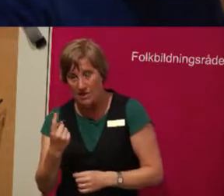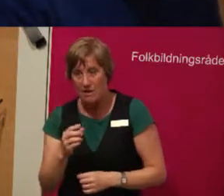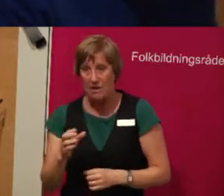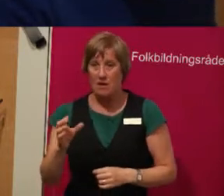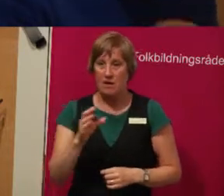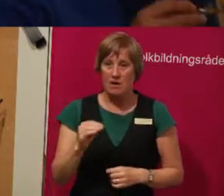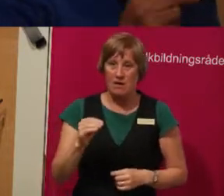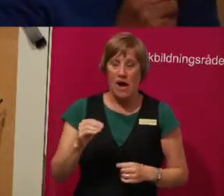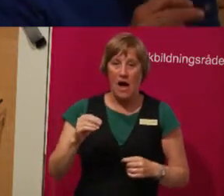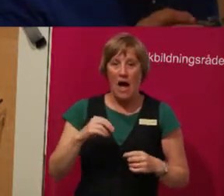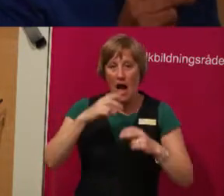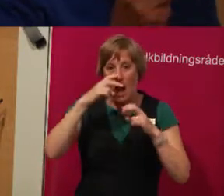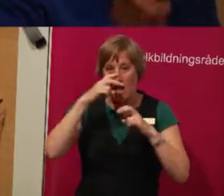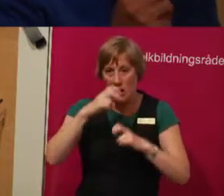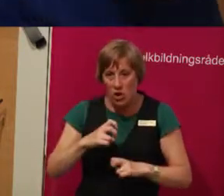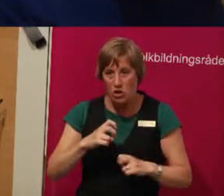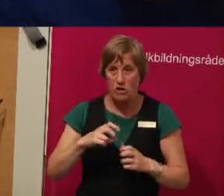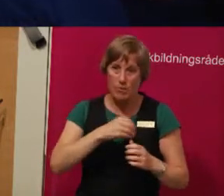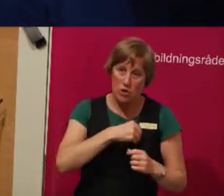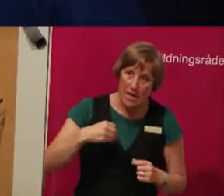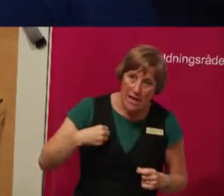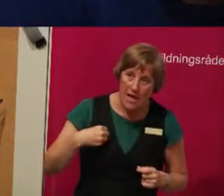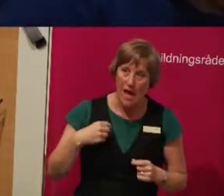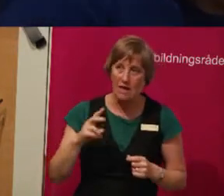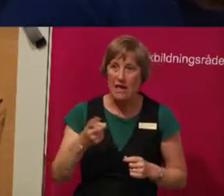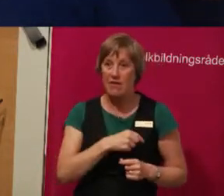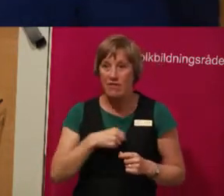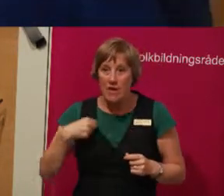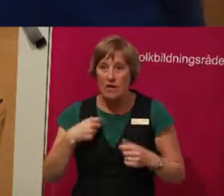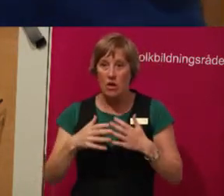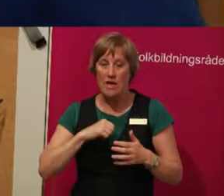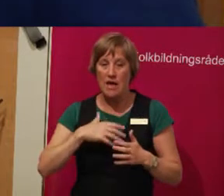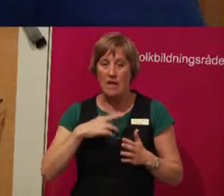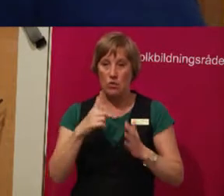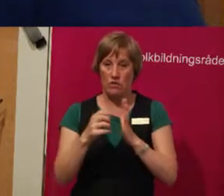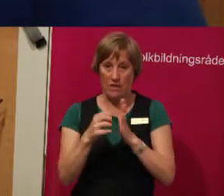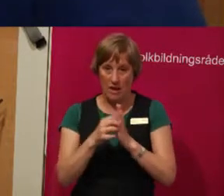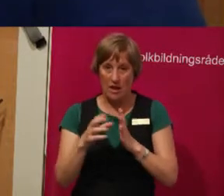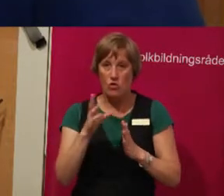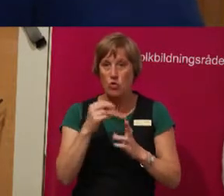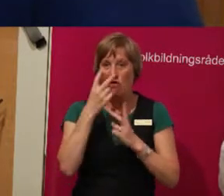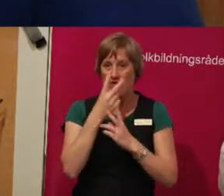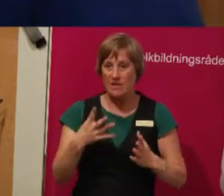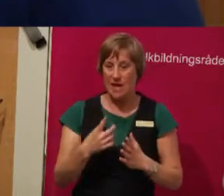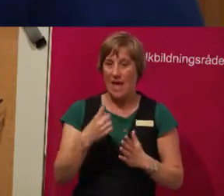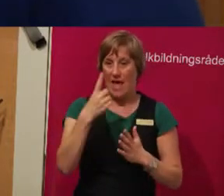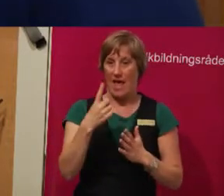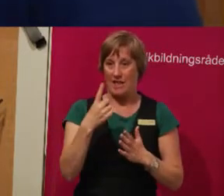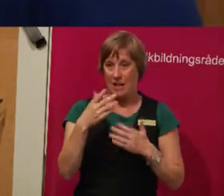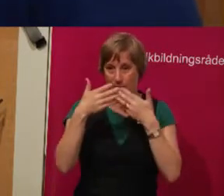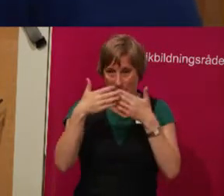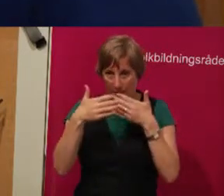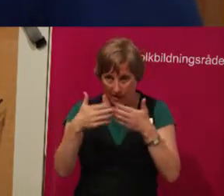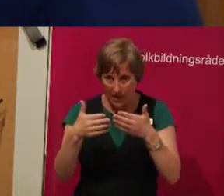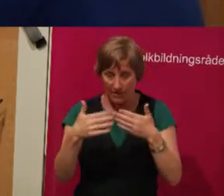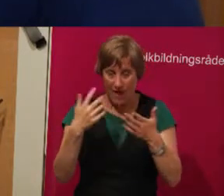vi får analysmyndigheter eller vi själva gör utvärderingar som speglar en dimension eller ett perspektiv, vilket är